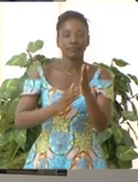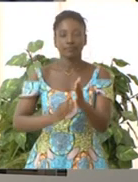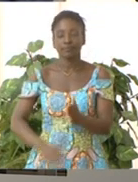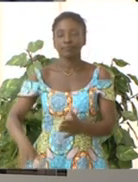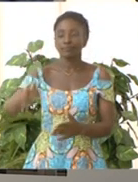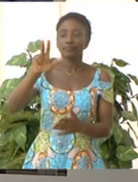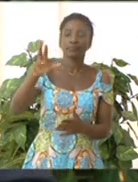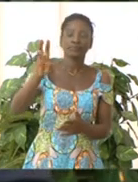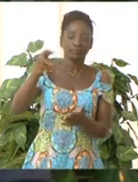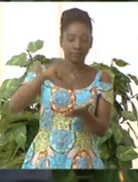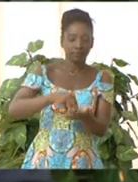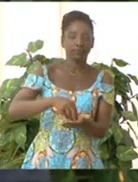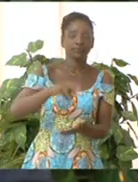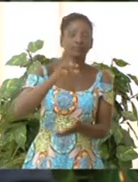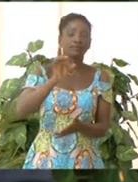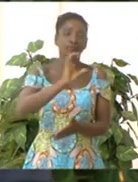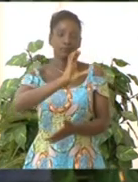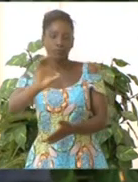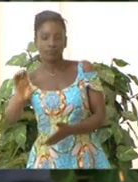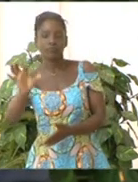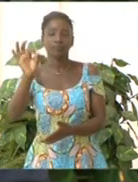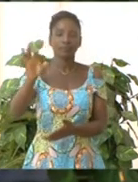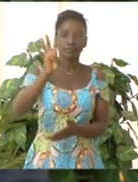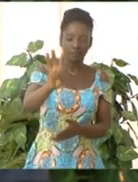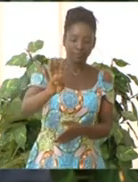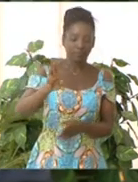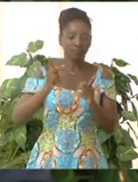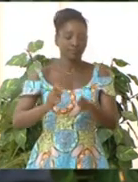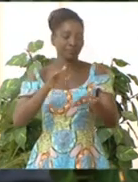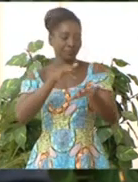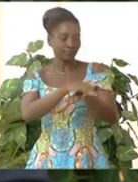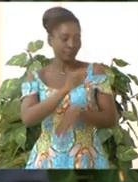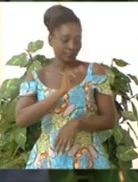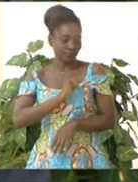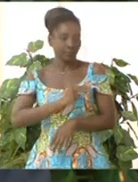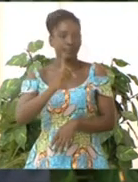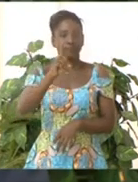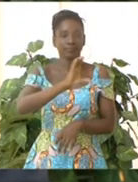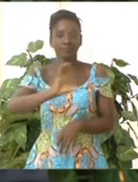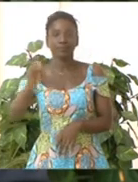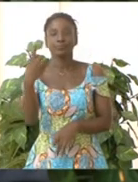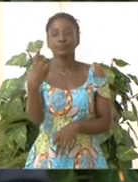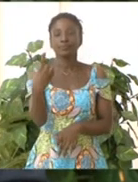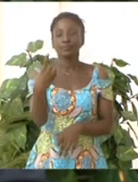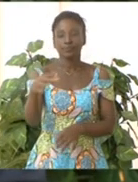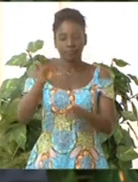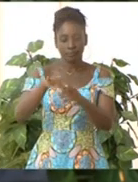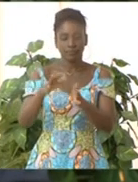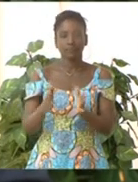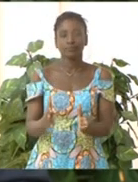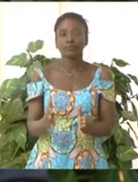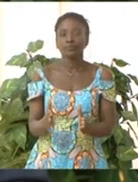1894 personnel d'astreinte sahin votants